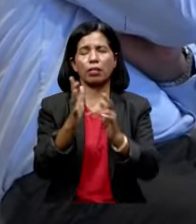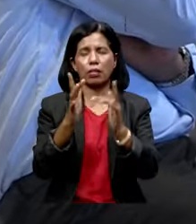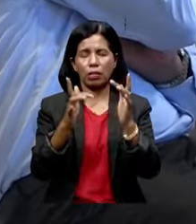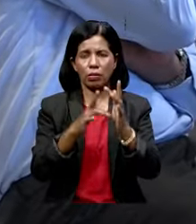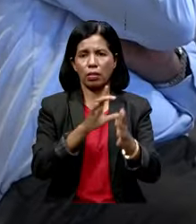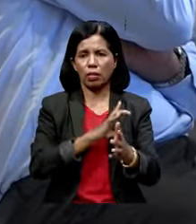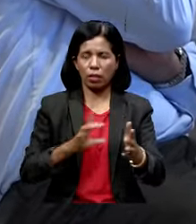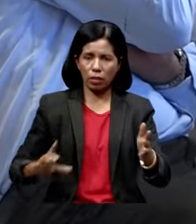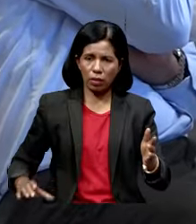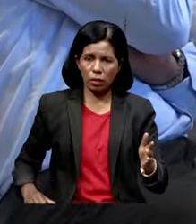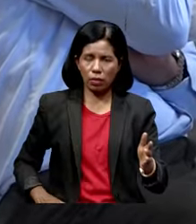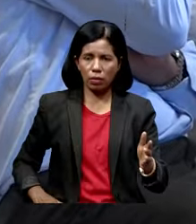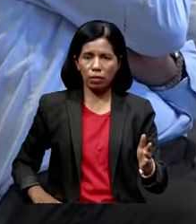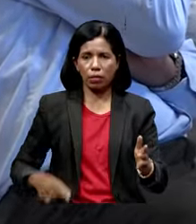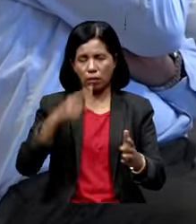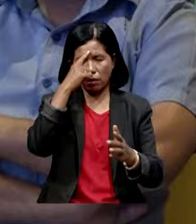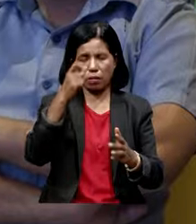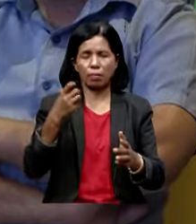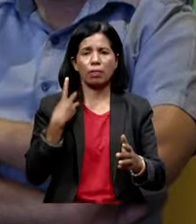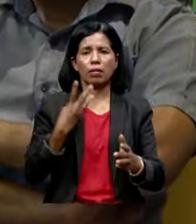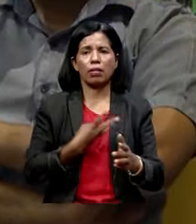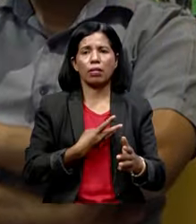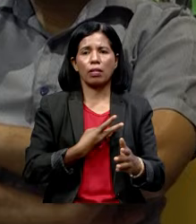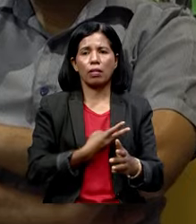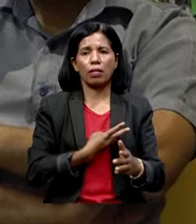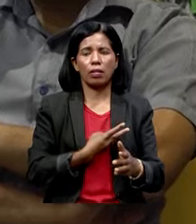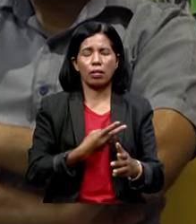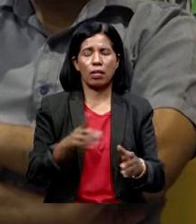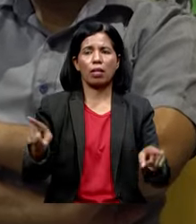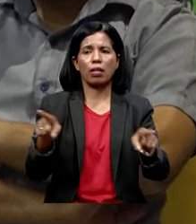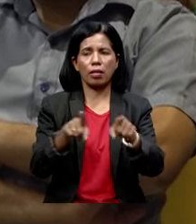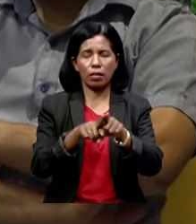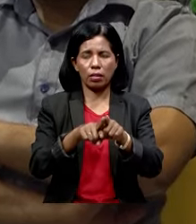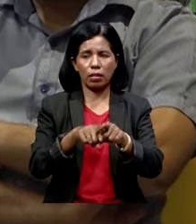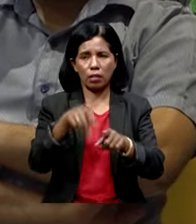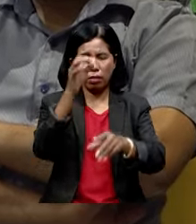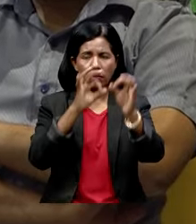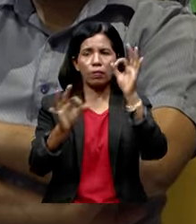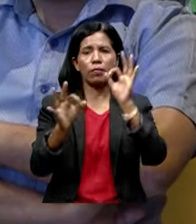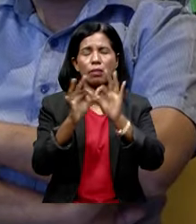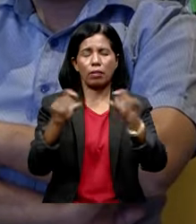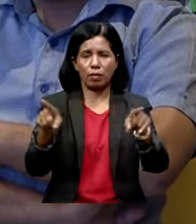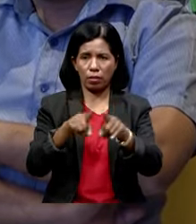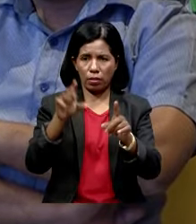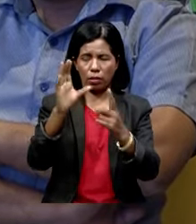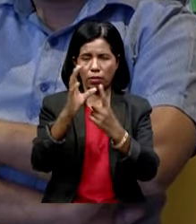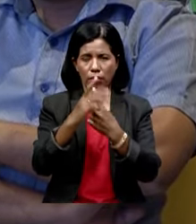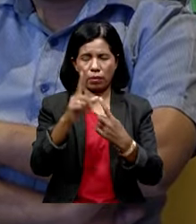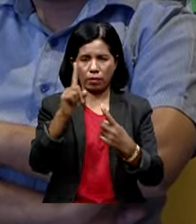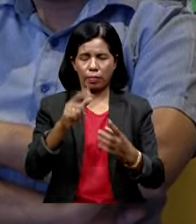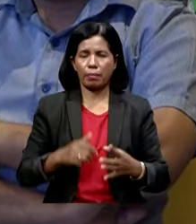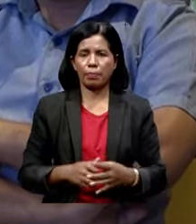Timor-Leste, dan lewat Timor-Leste di seluruh dunia. Bangga bahwa boleh menjadi saksi